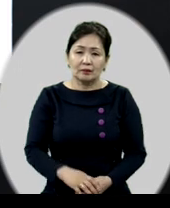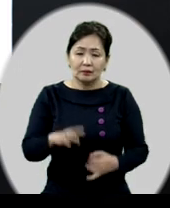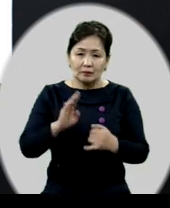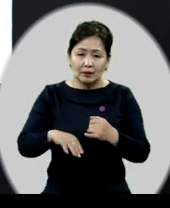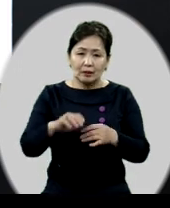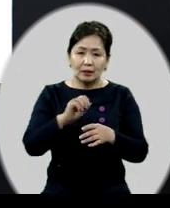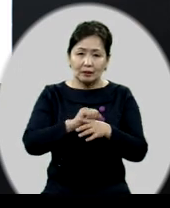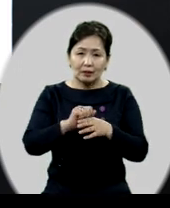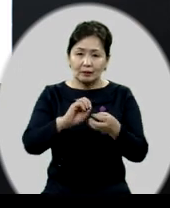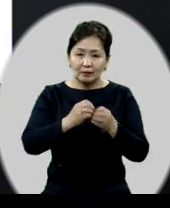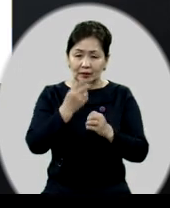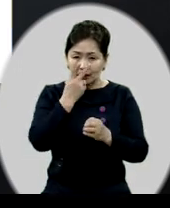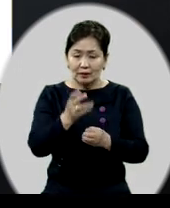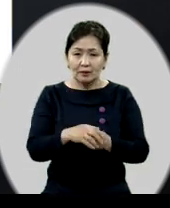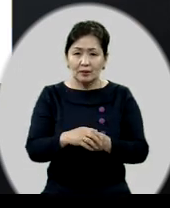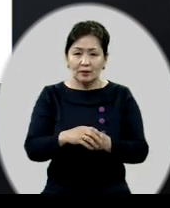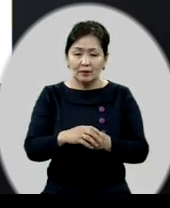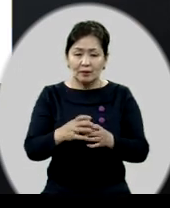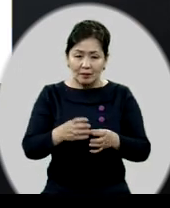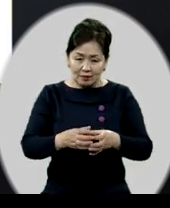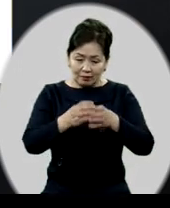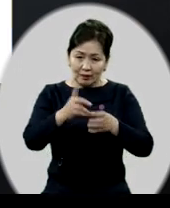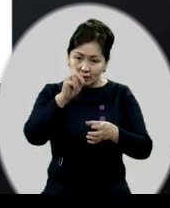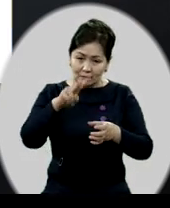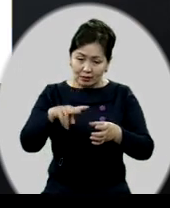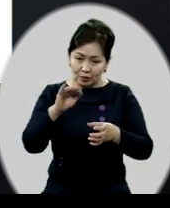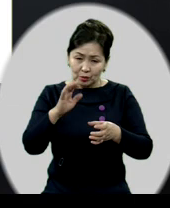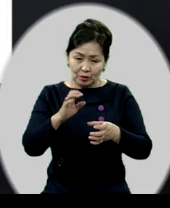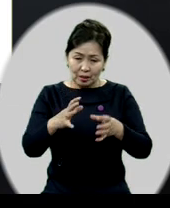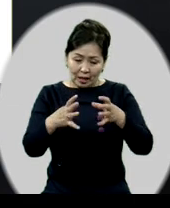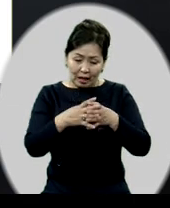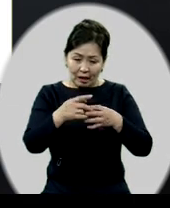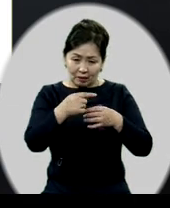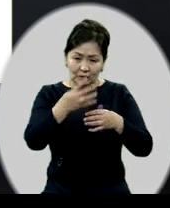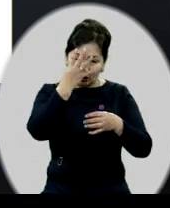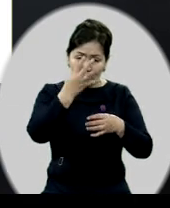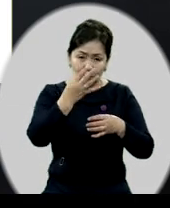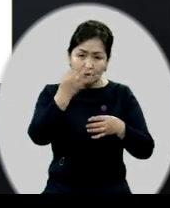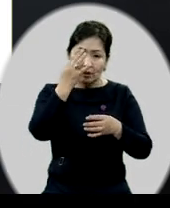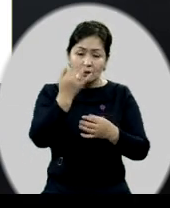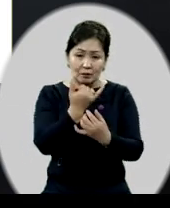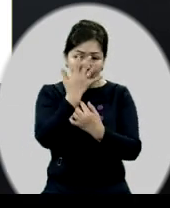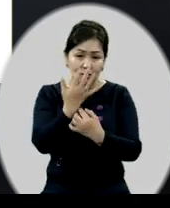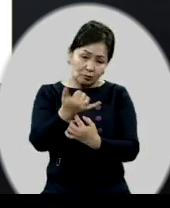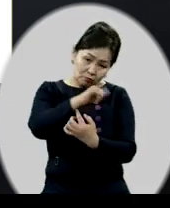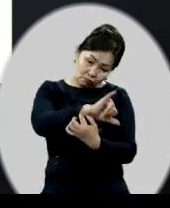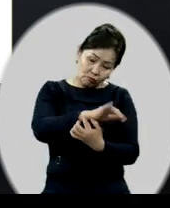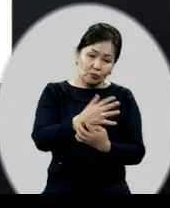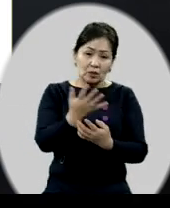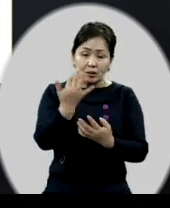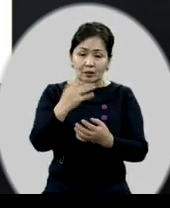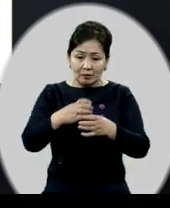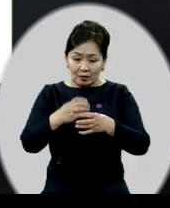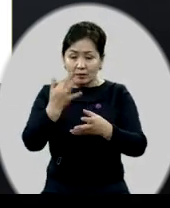Дараагийн даалгаврыг ажиллая. Савтай 1 литр усны 1/4 хэсгээр цэцэг услав. Савнд